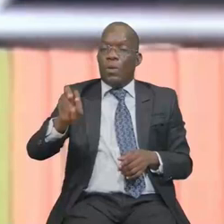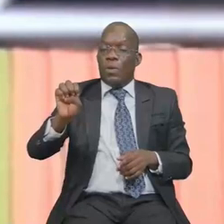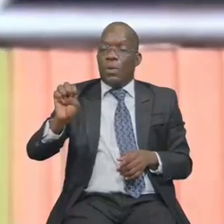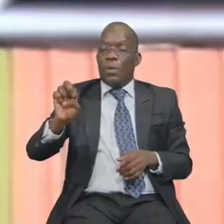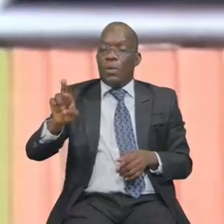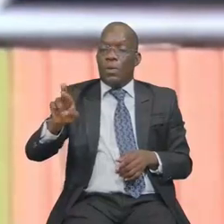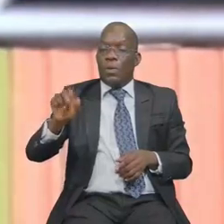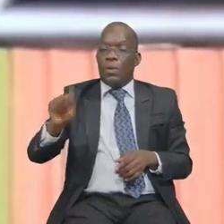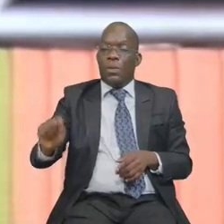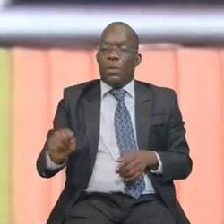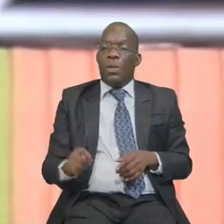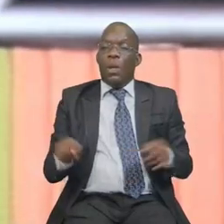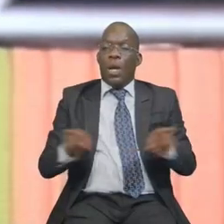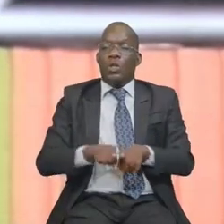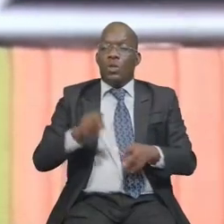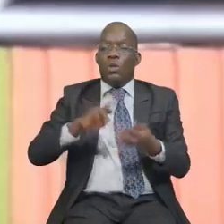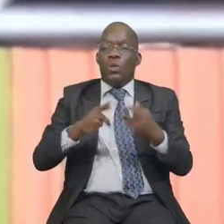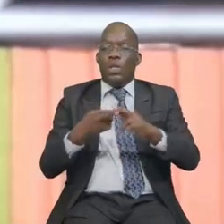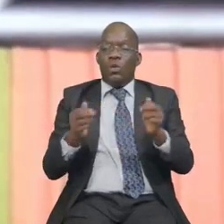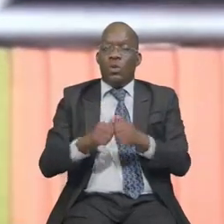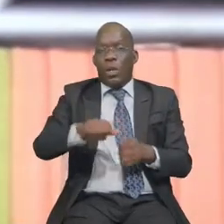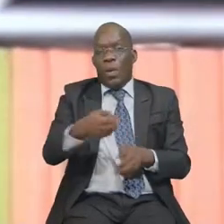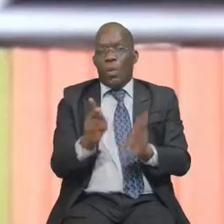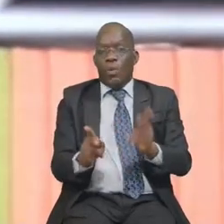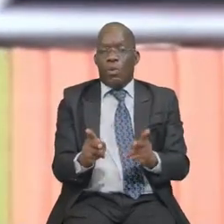penses, quelle est mon influence sur eux?